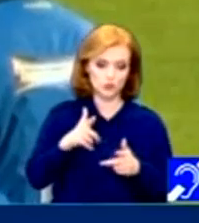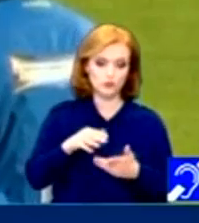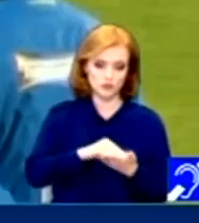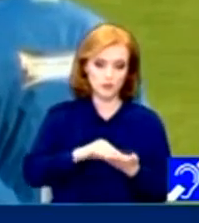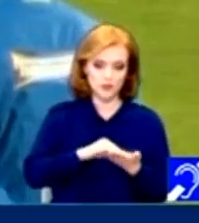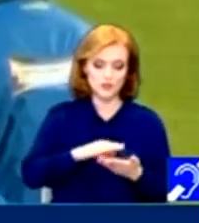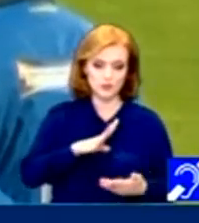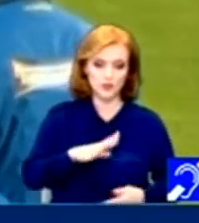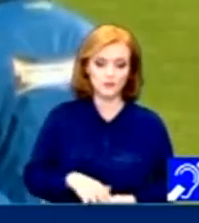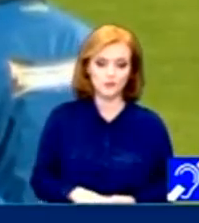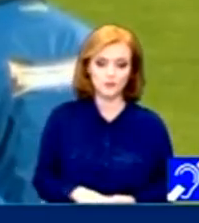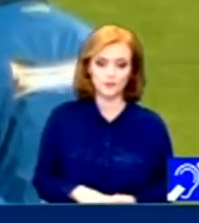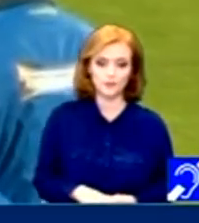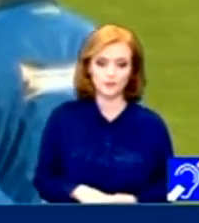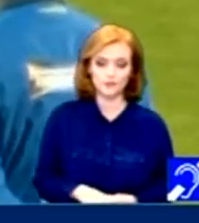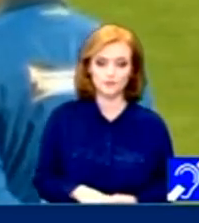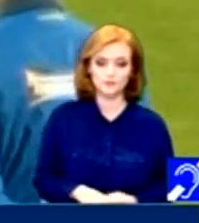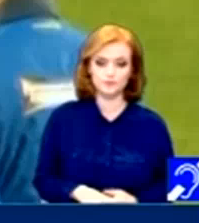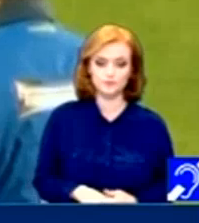nu m-am antrenat ok. A fost din partea mea